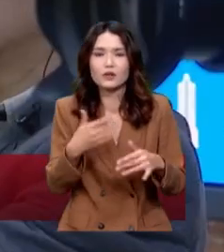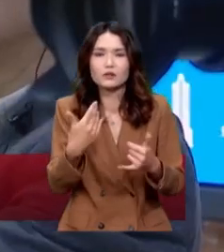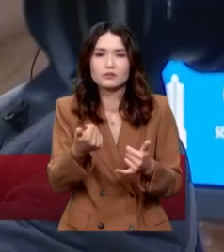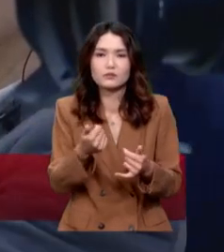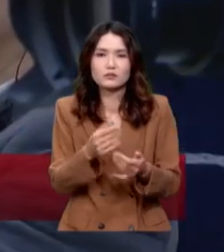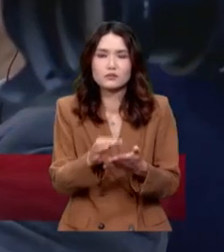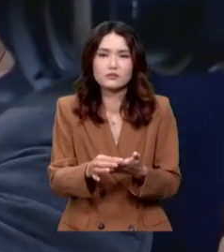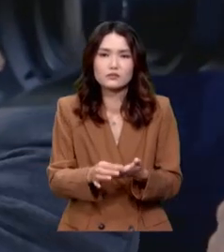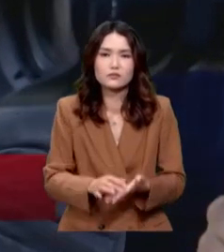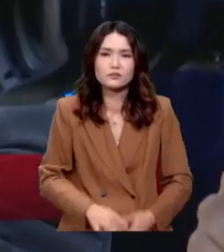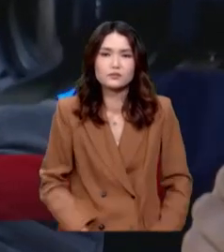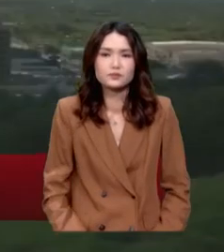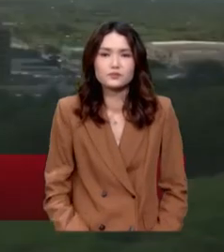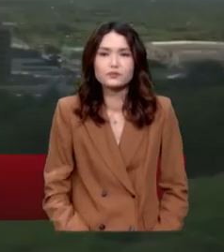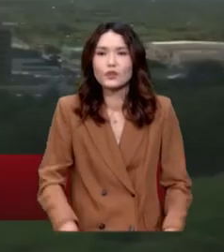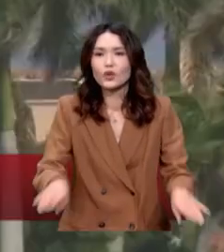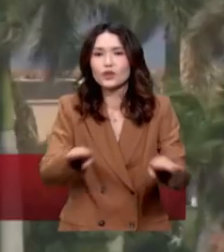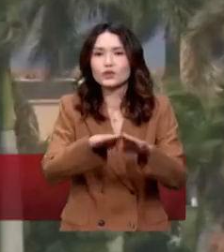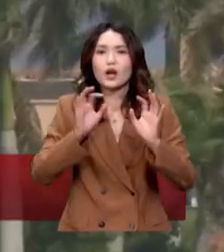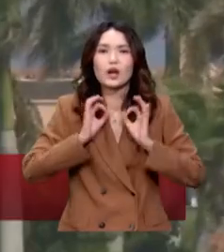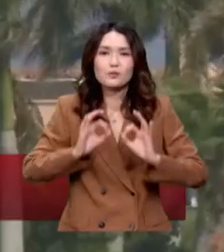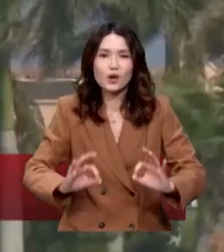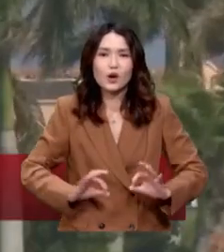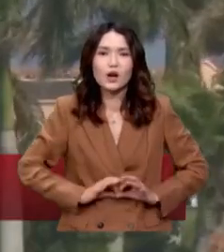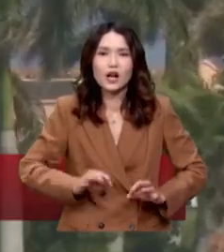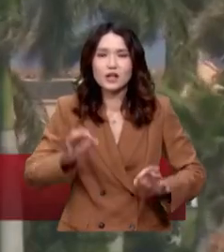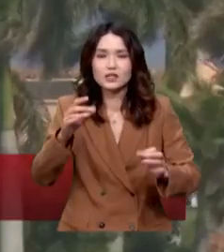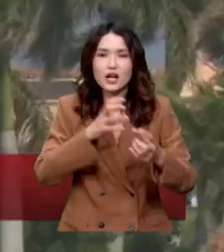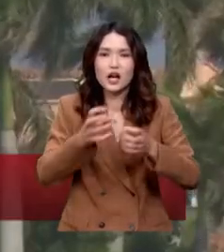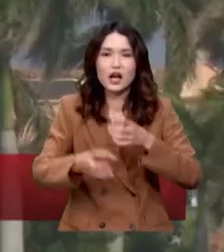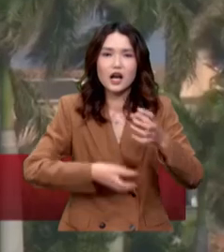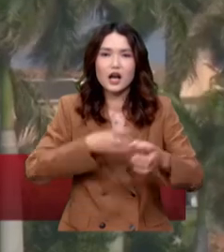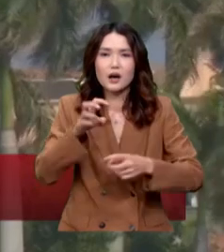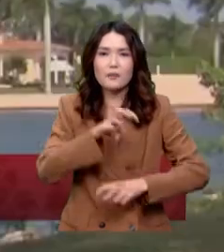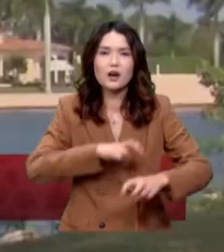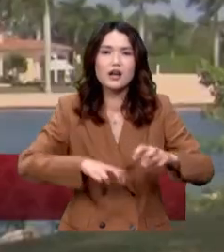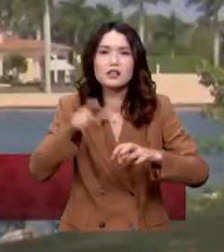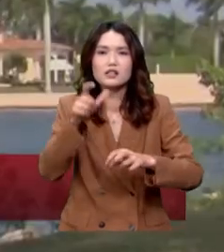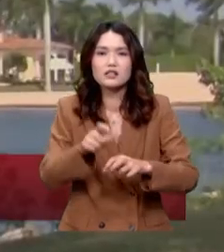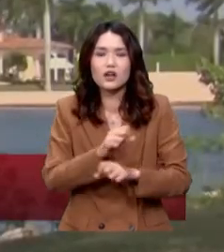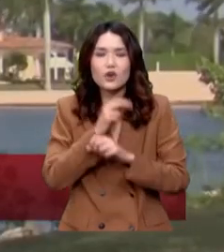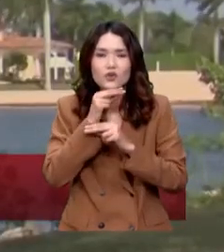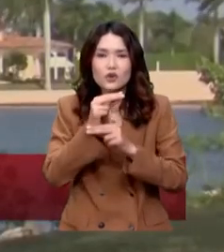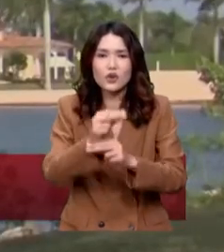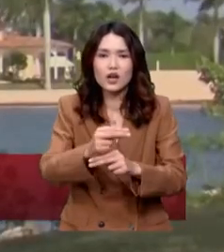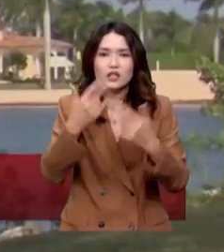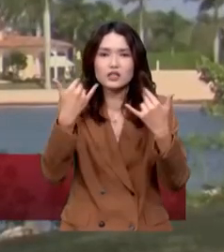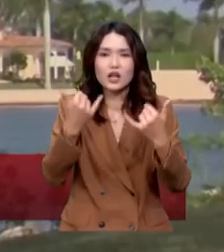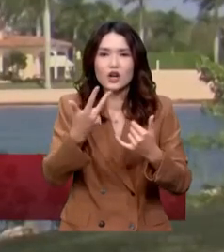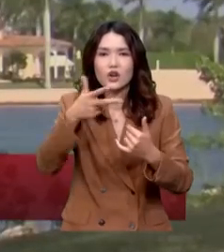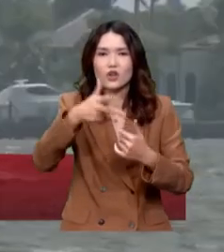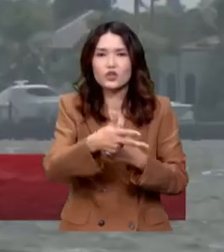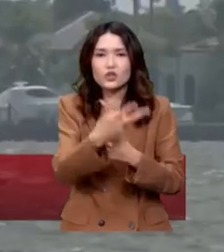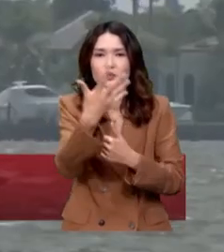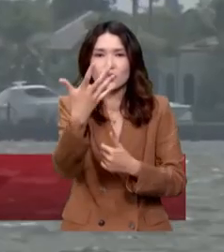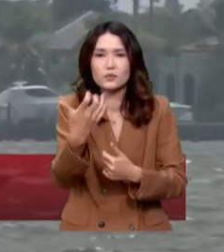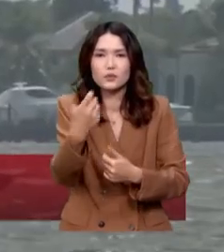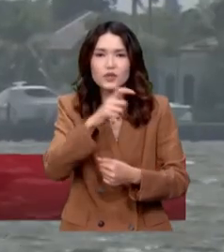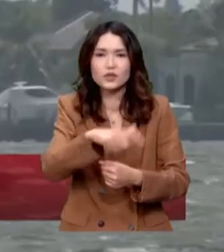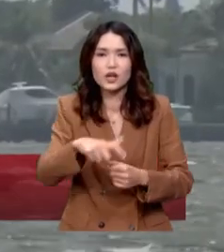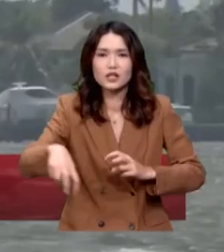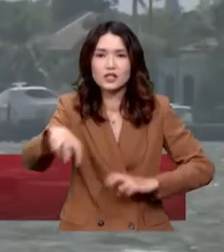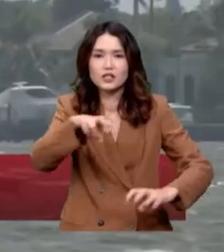боласыз. Сондай-ақ прокуратура халықаралық іздеуде жүргендерге тоқталды. Айтуларынша, қазір 3500 адамға